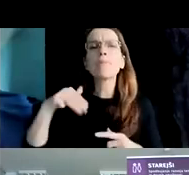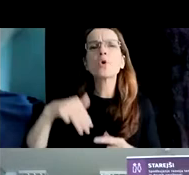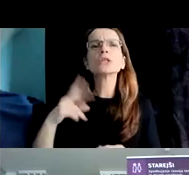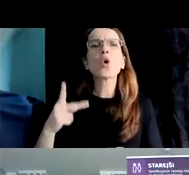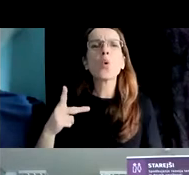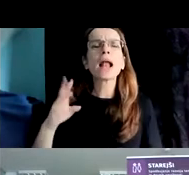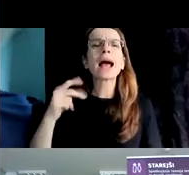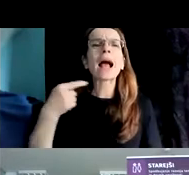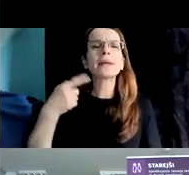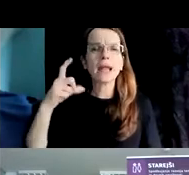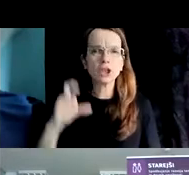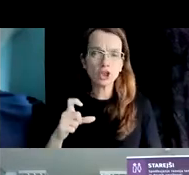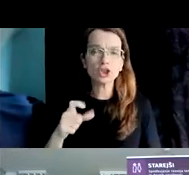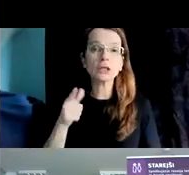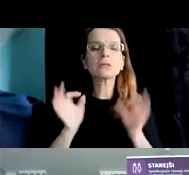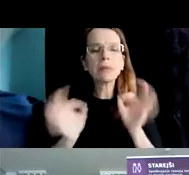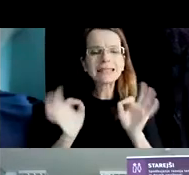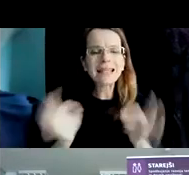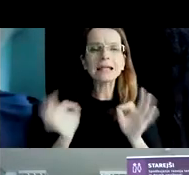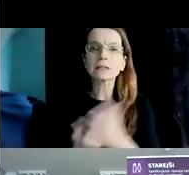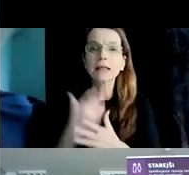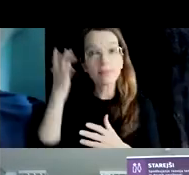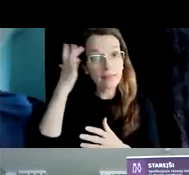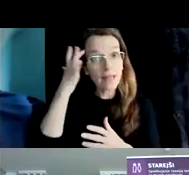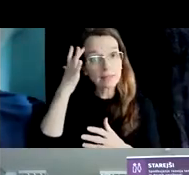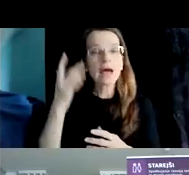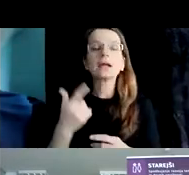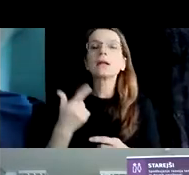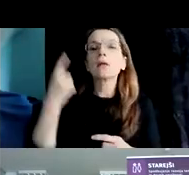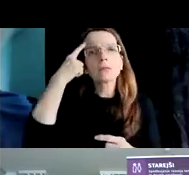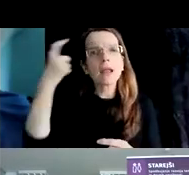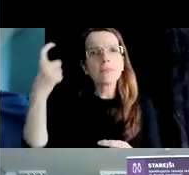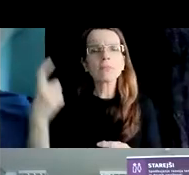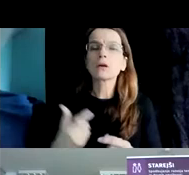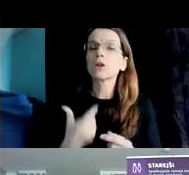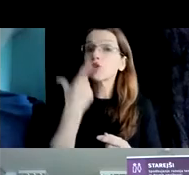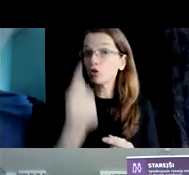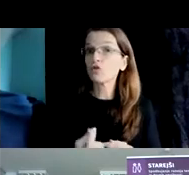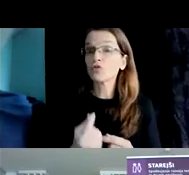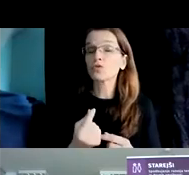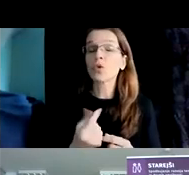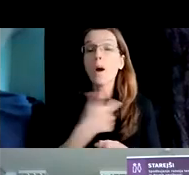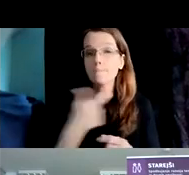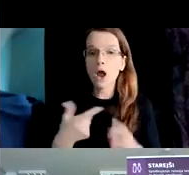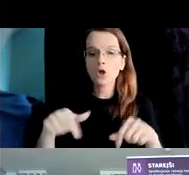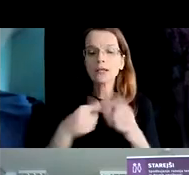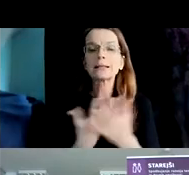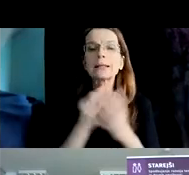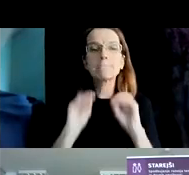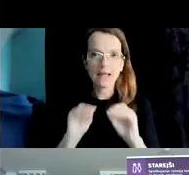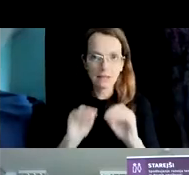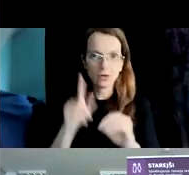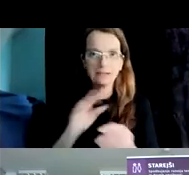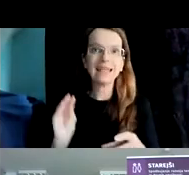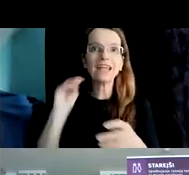Kukana Gabrielčič, ki je specialistka za nadarjene, talentirane in dvojno izjemne oba pa sta za oddelka za pedagogiko in